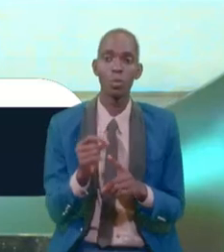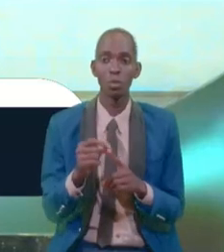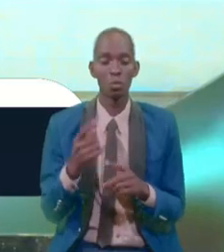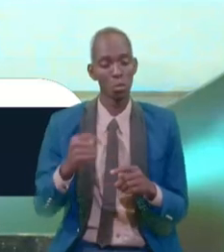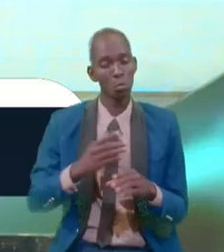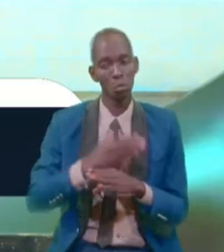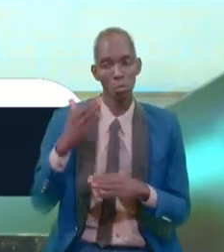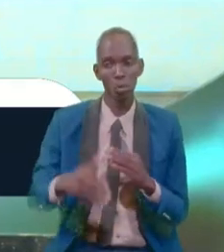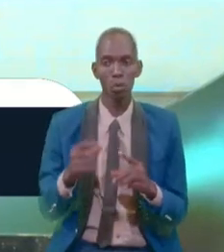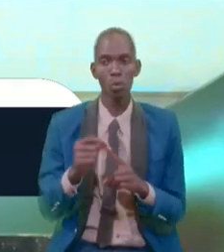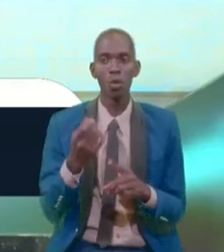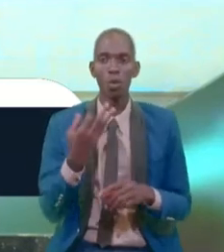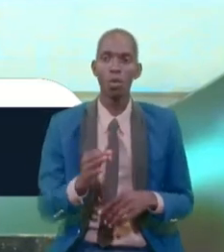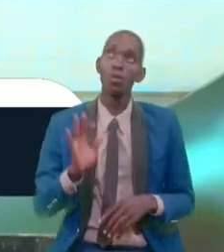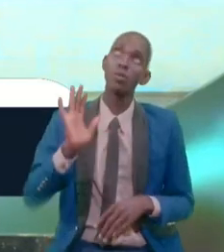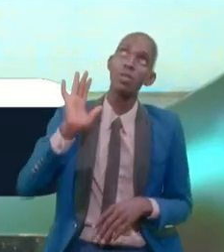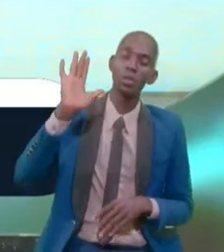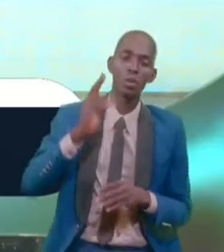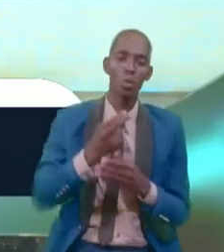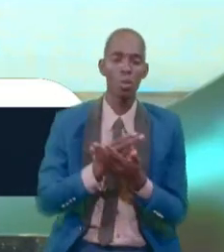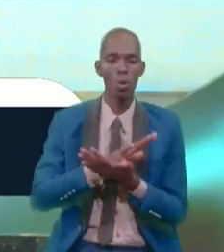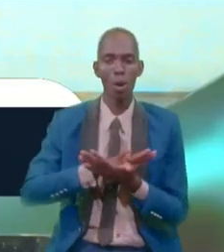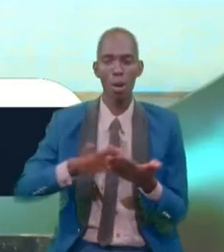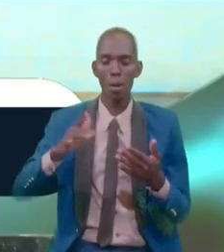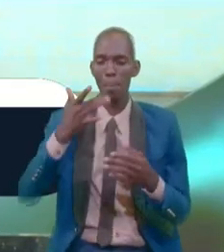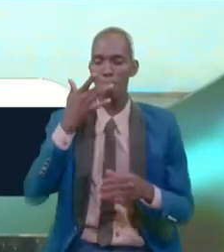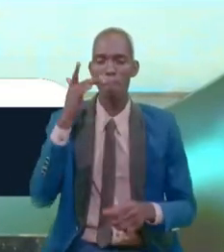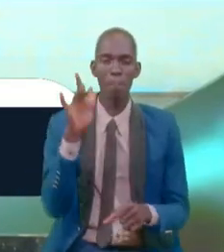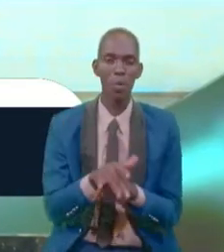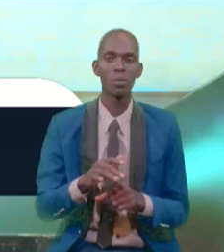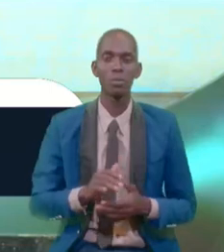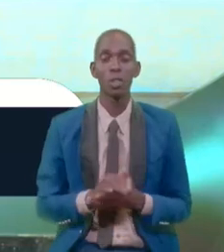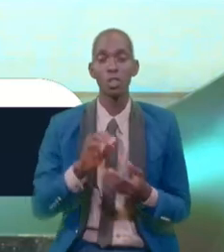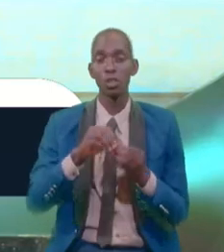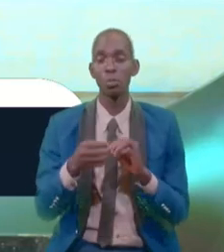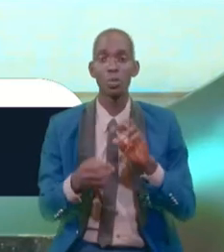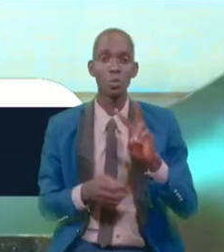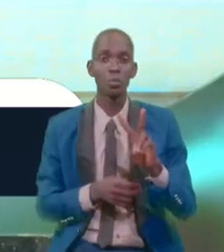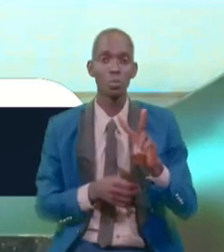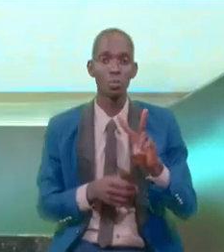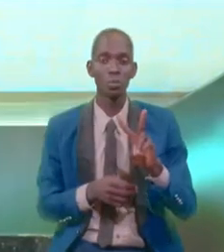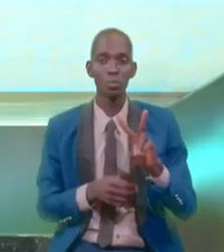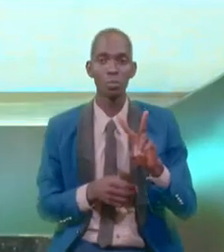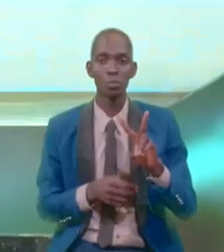parole détaillée de sa sainte promesse. Numéro deux,